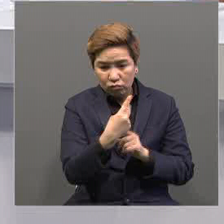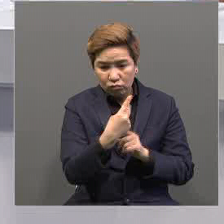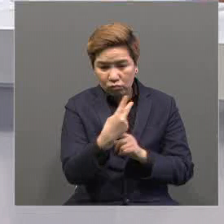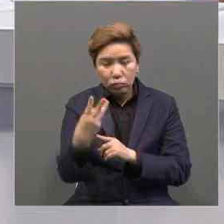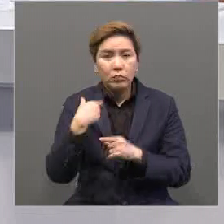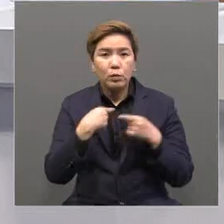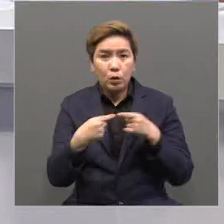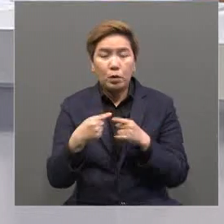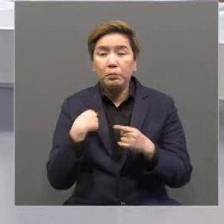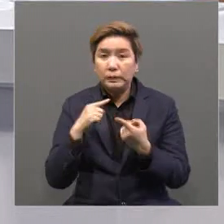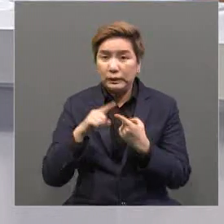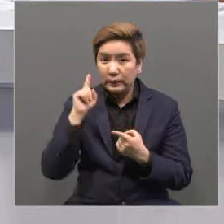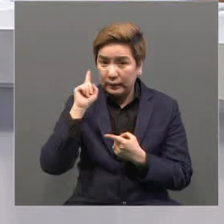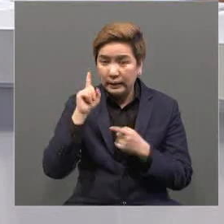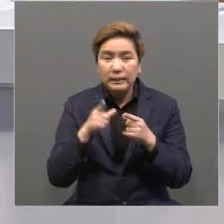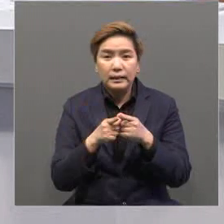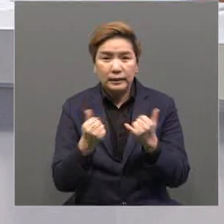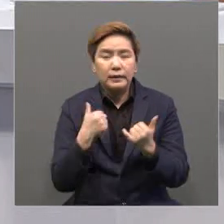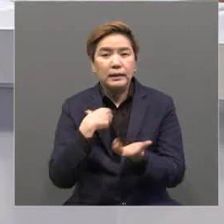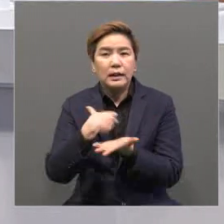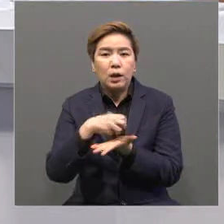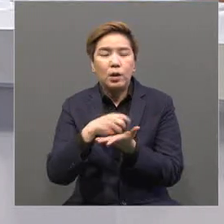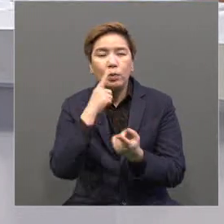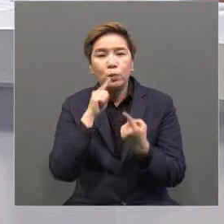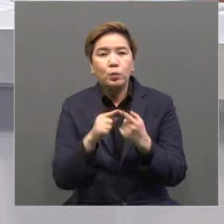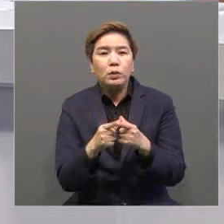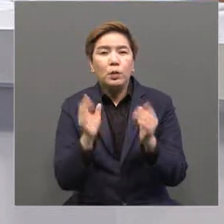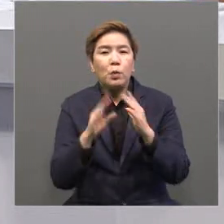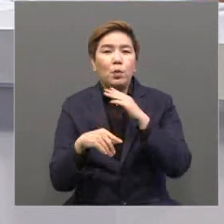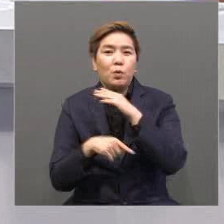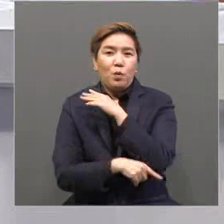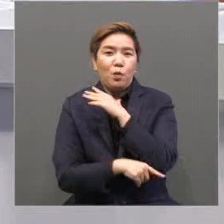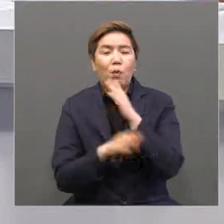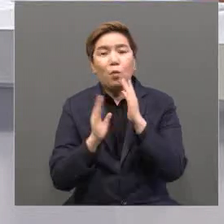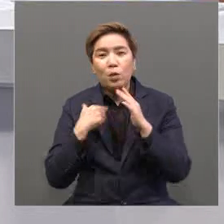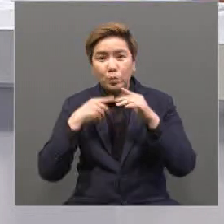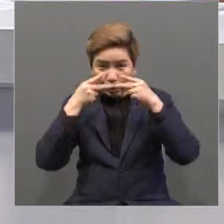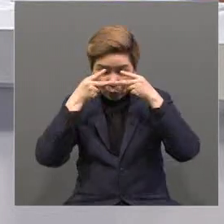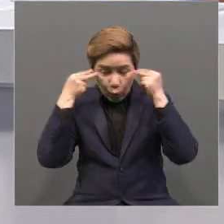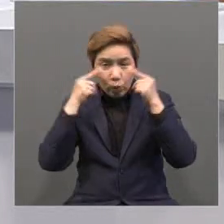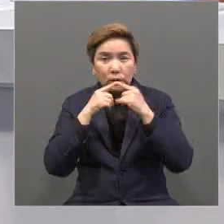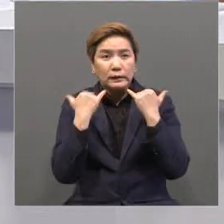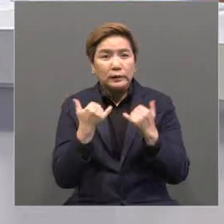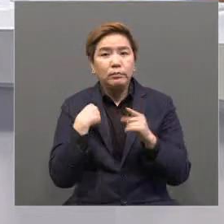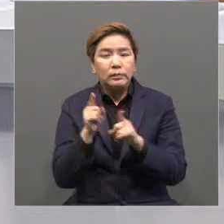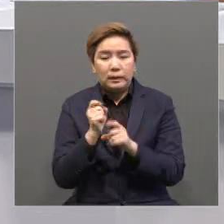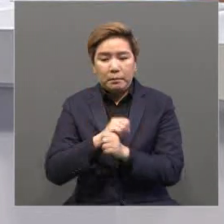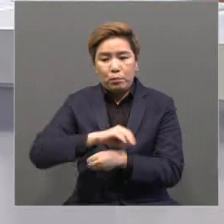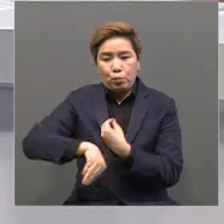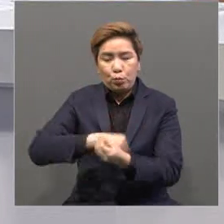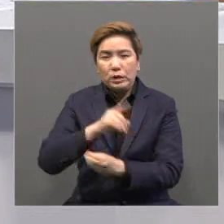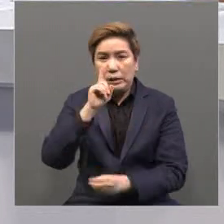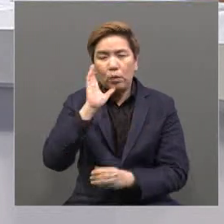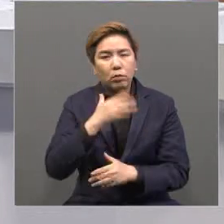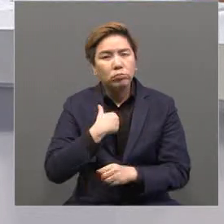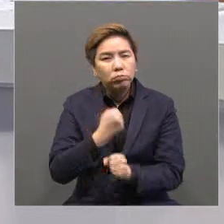ไปดูอีกหนึ่งกรณีคุณผู้ชมอันนี้ก็เป็นเรื่องของมิจฉาชีพเรื่องของโจรเหมือนกันช่วงนี้เนี่ยมันมีธุรกิจหนึ่ง